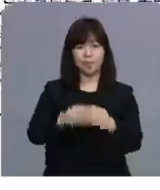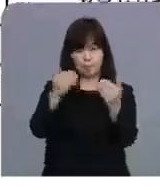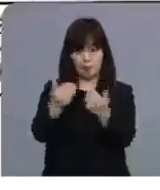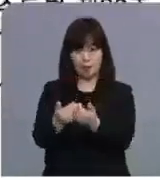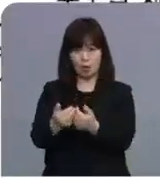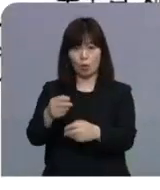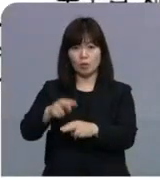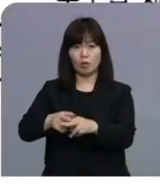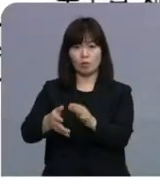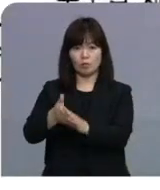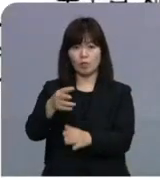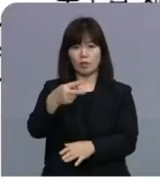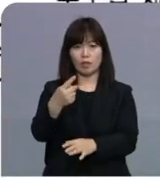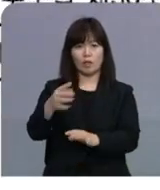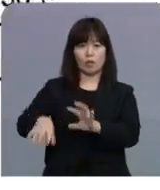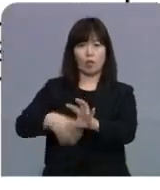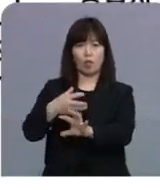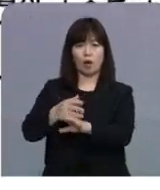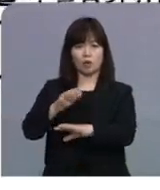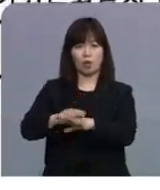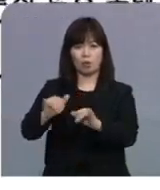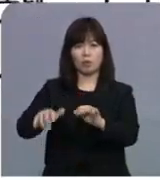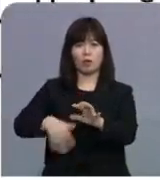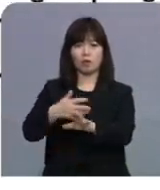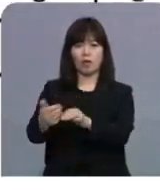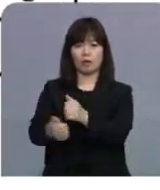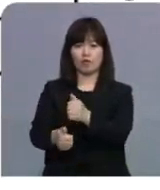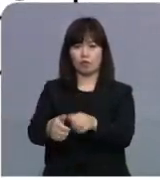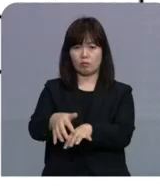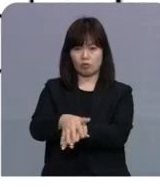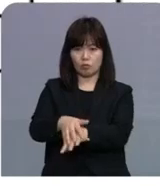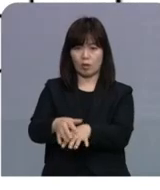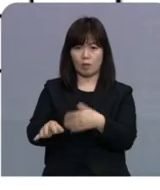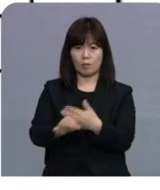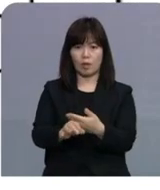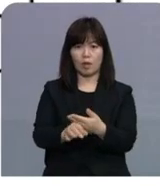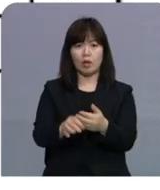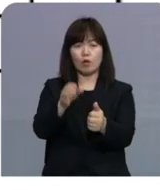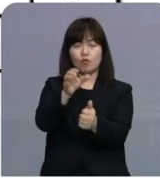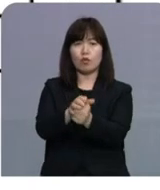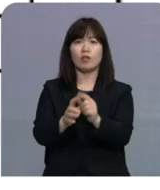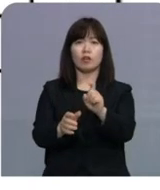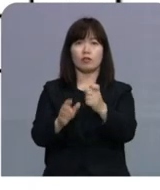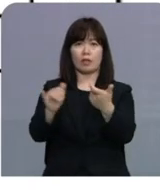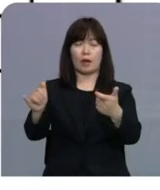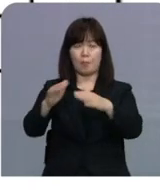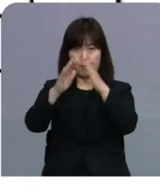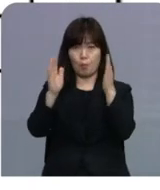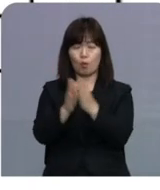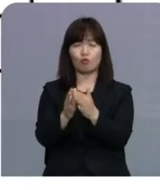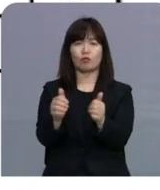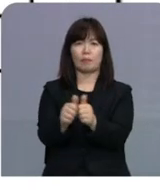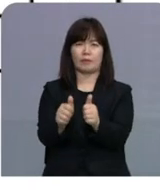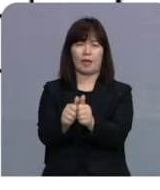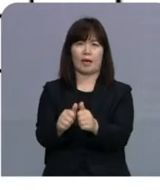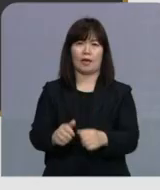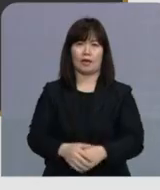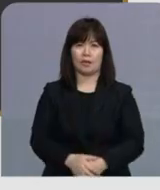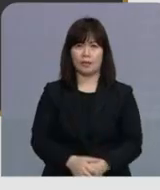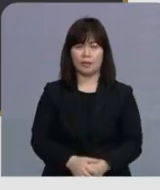정 없이 동학농민혁명 정신 선형 위원회는 위촉직 위원 16명 1000원 남성입니다